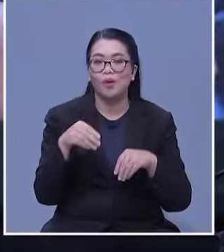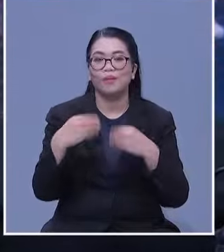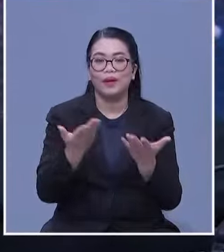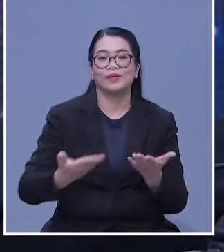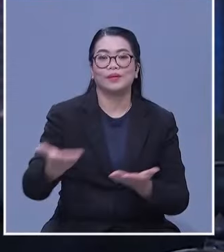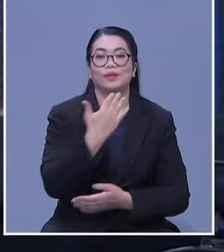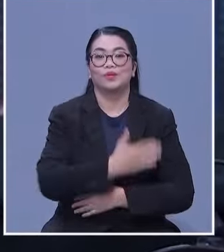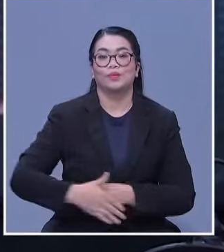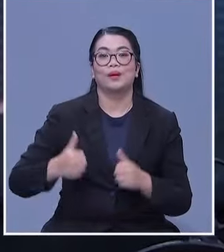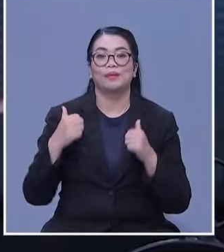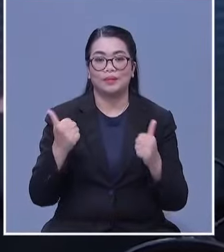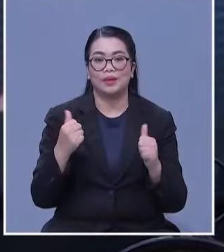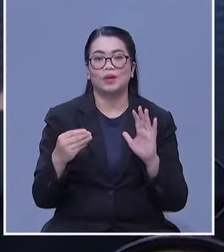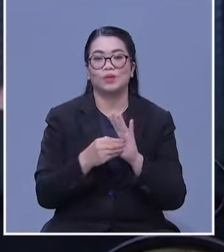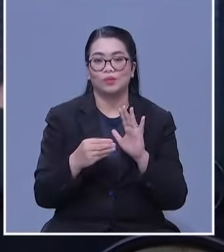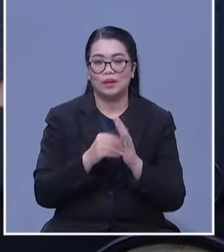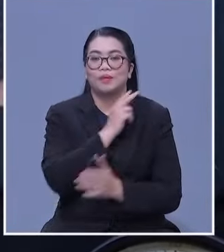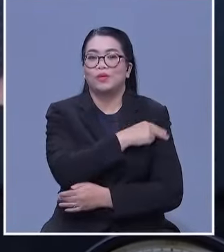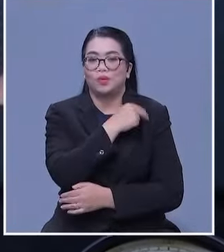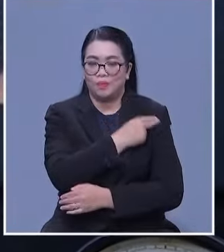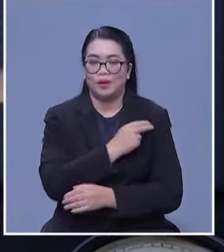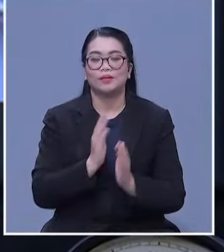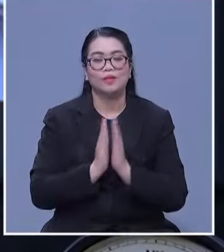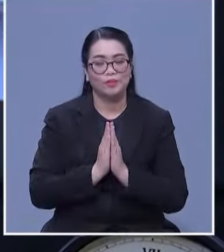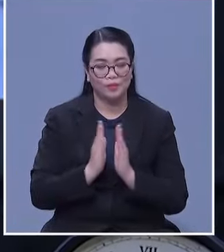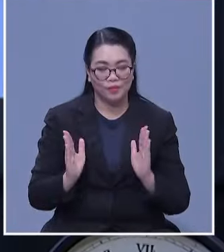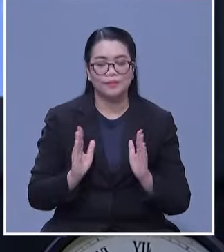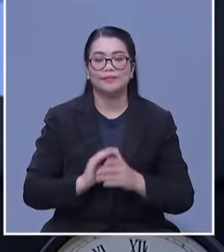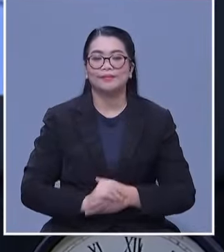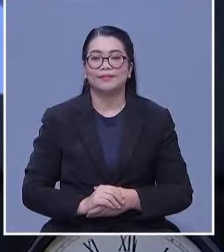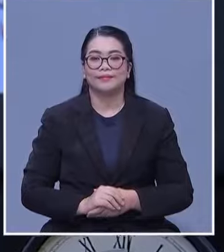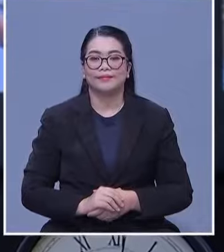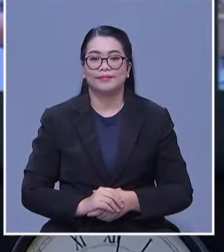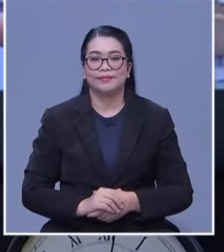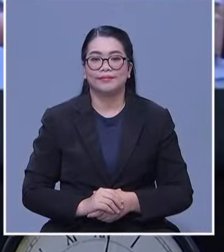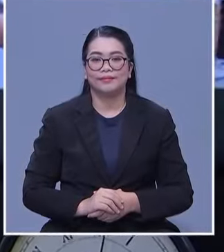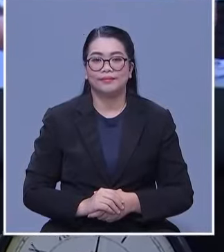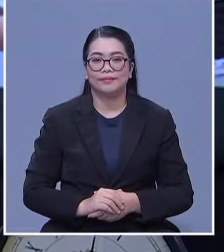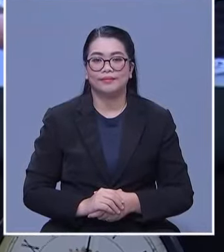ไปด้วยกันกับ BDMS Health Me Please พบกันใหม่ครั้งหน้านะคะวันนี้สวัสดีค่ะ